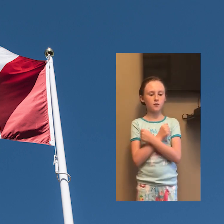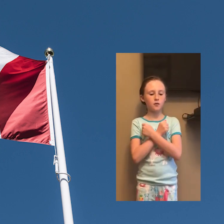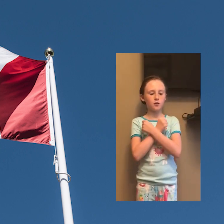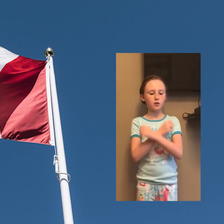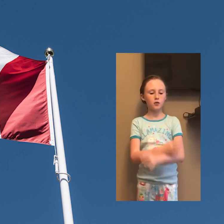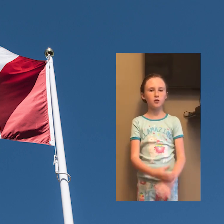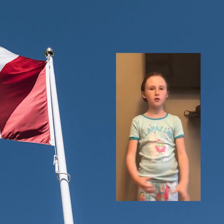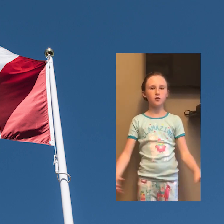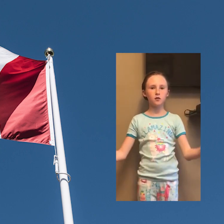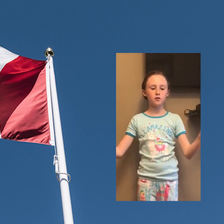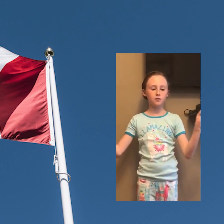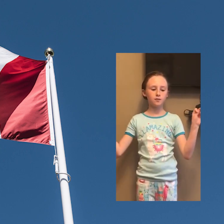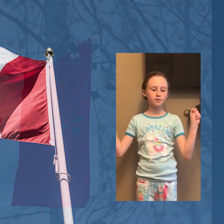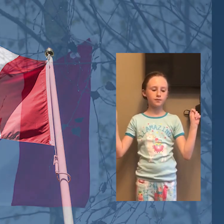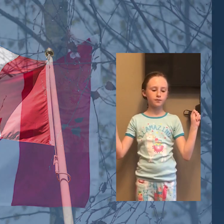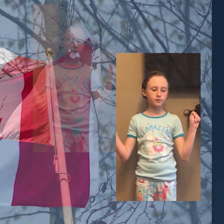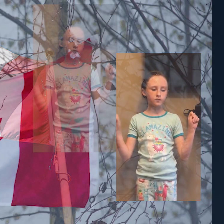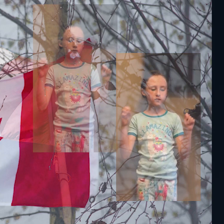deux fois